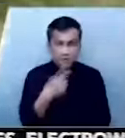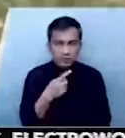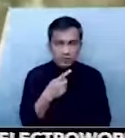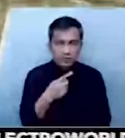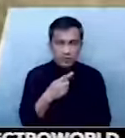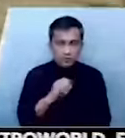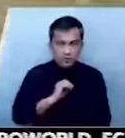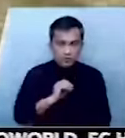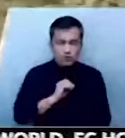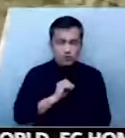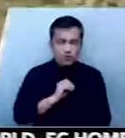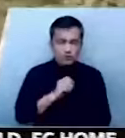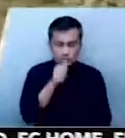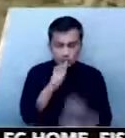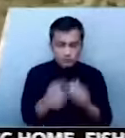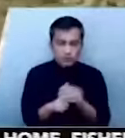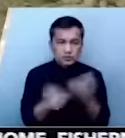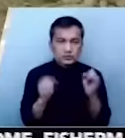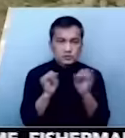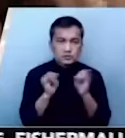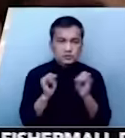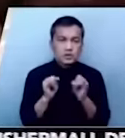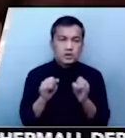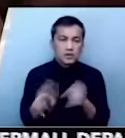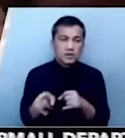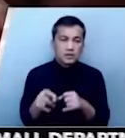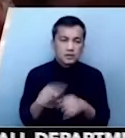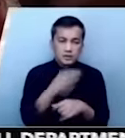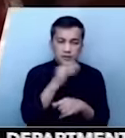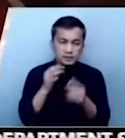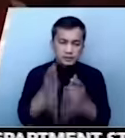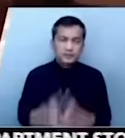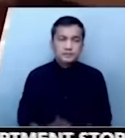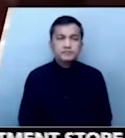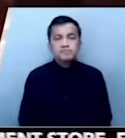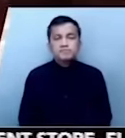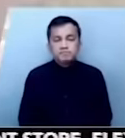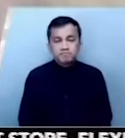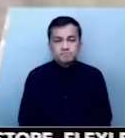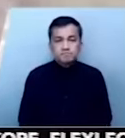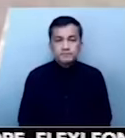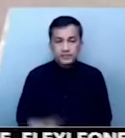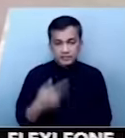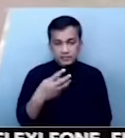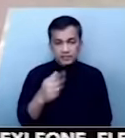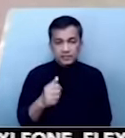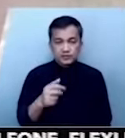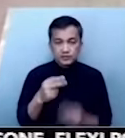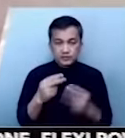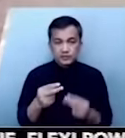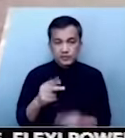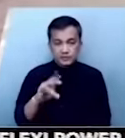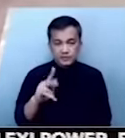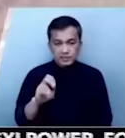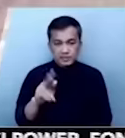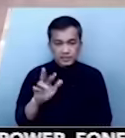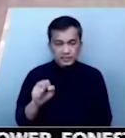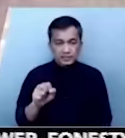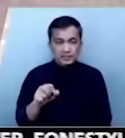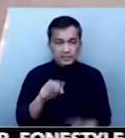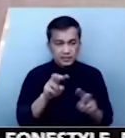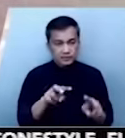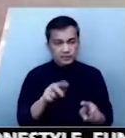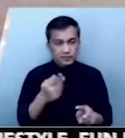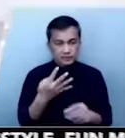sa facilities ng ating mga magsasara. Para sa GMA Integrated News, Bernadette Reyes, Nakatuto,